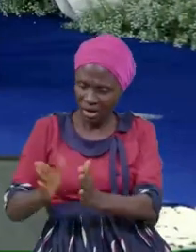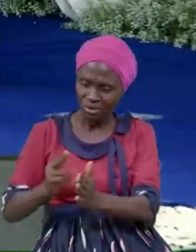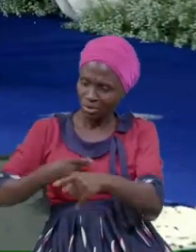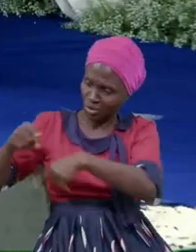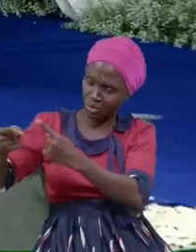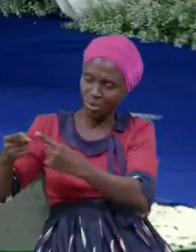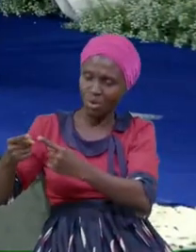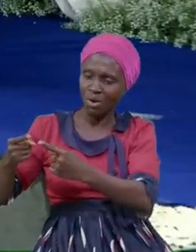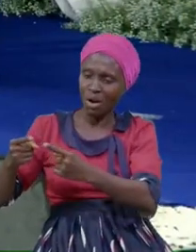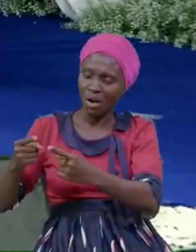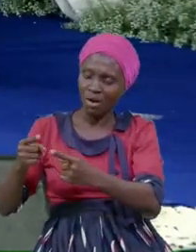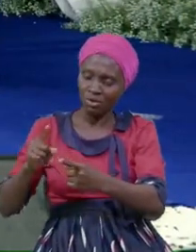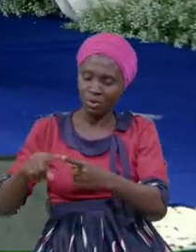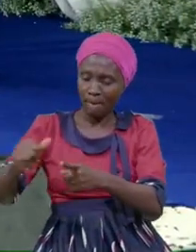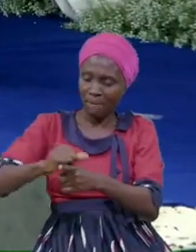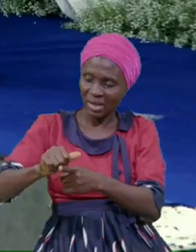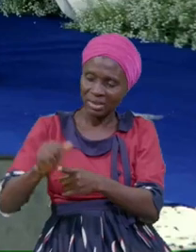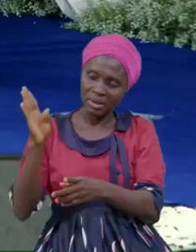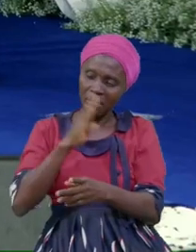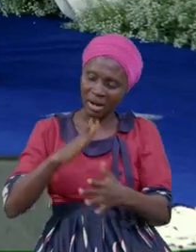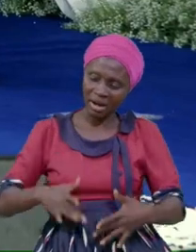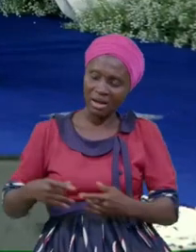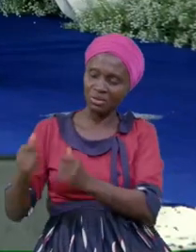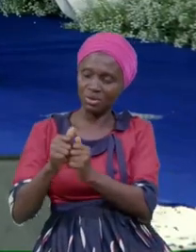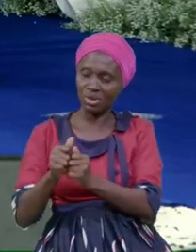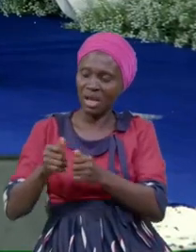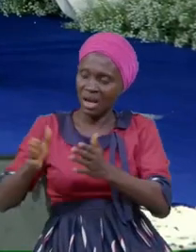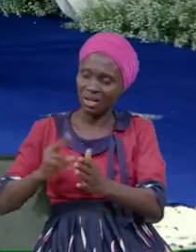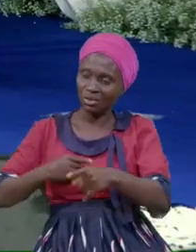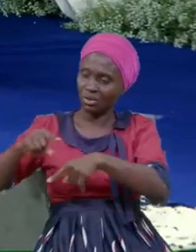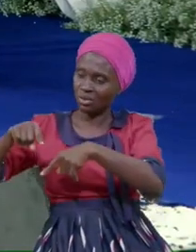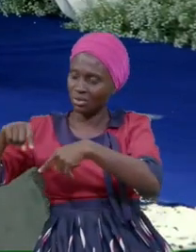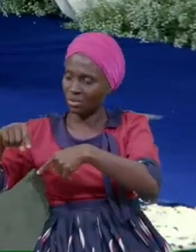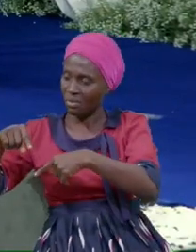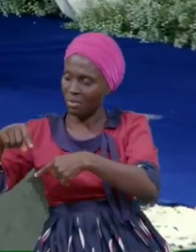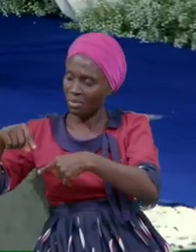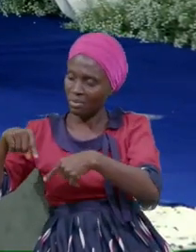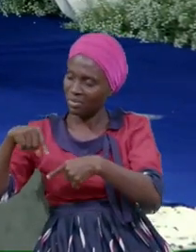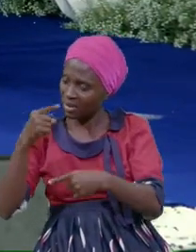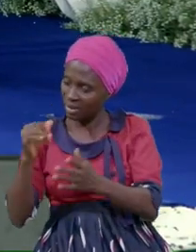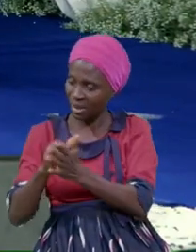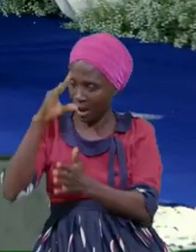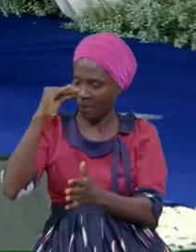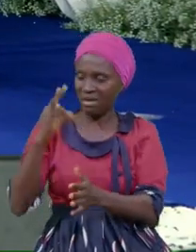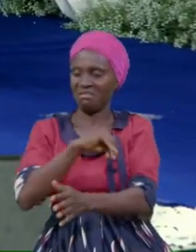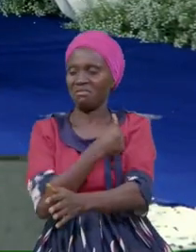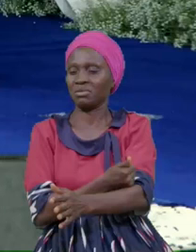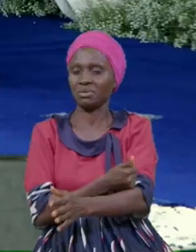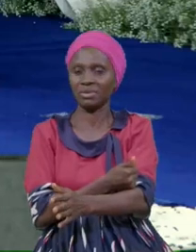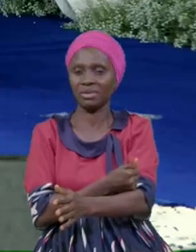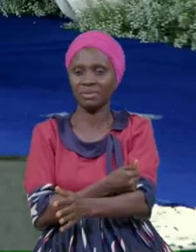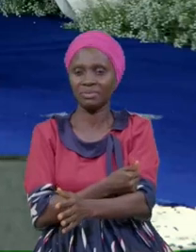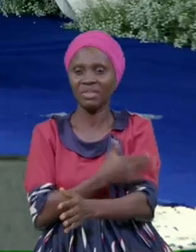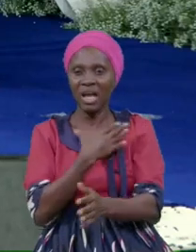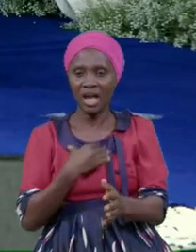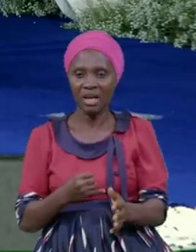Mais mentons ensemble et disons à l'homme d'autorité de distinction. Tu as dit que c'est un mensonge, il dit oui.